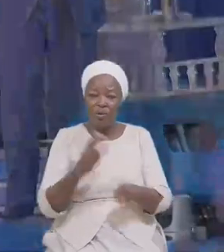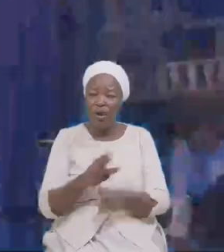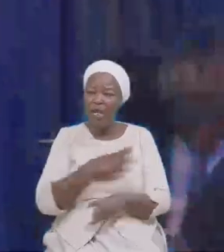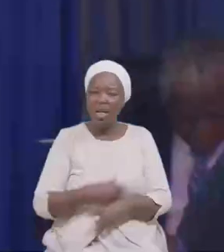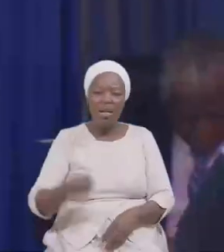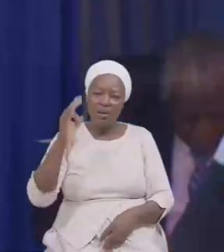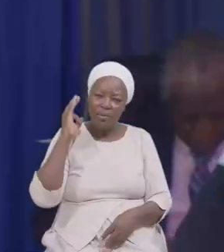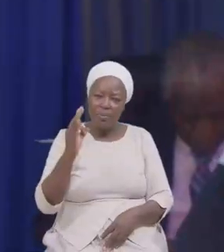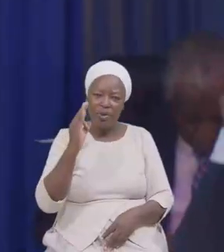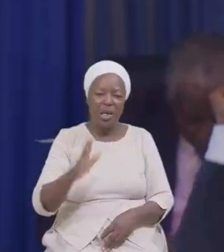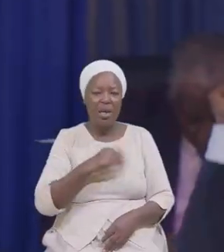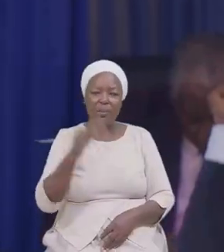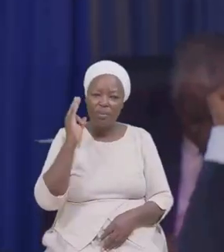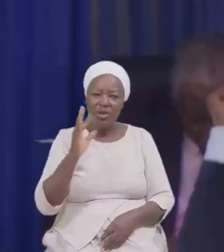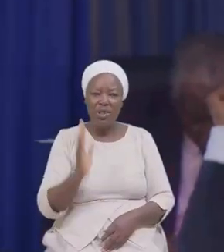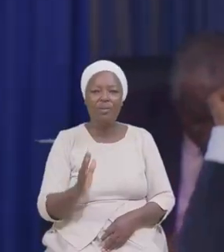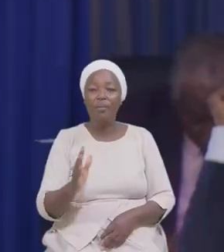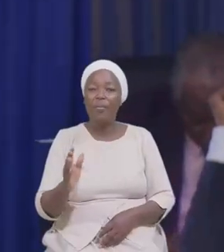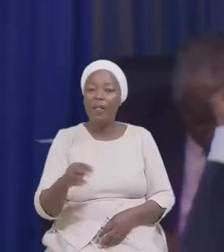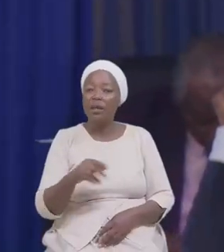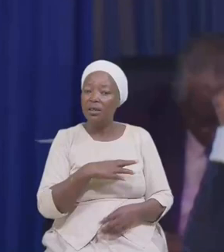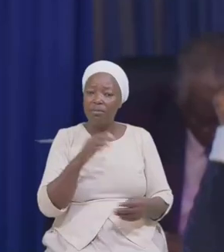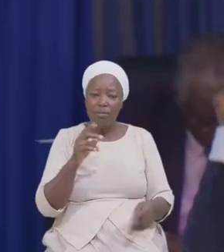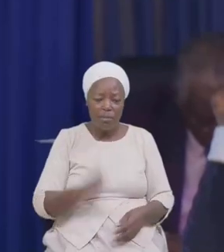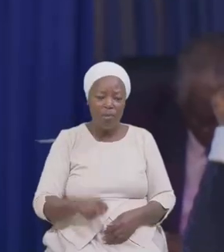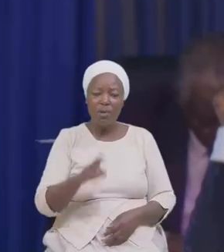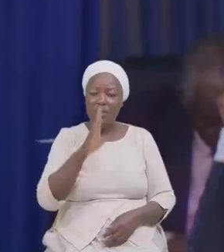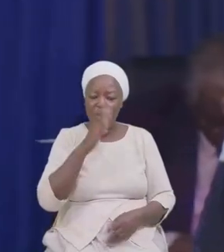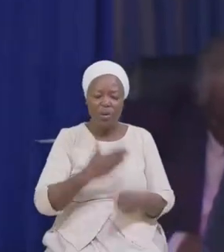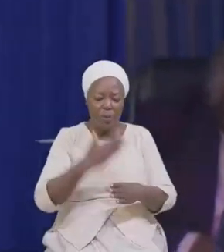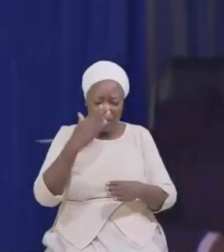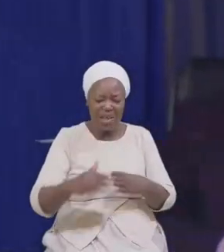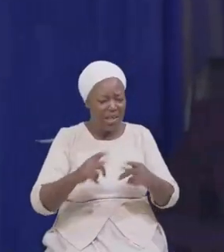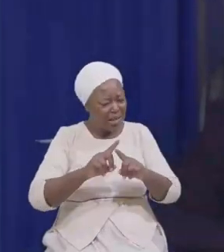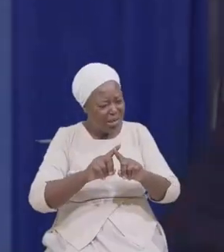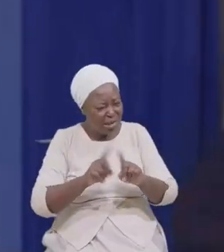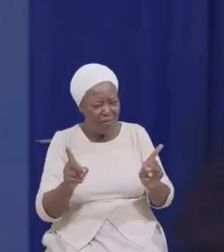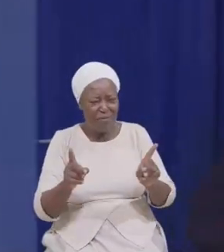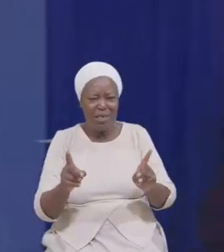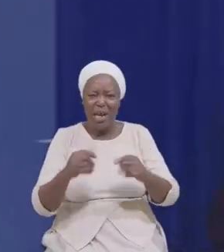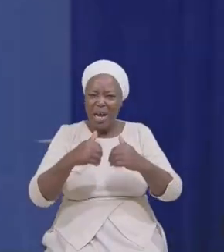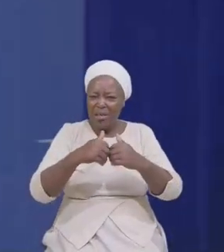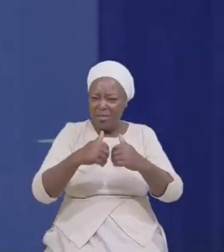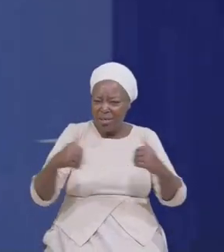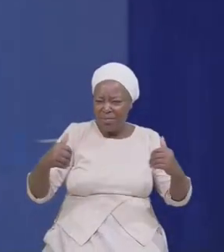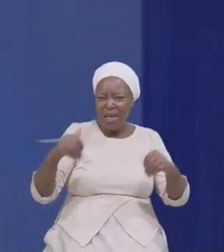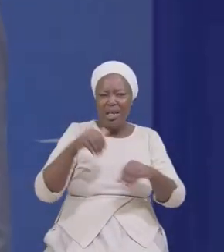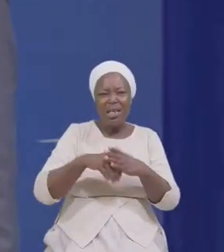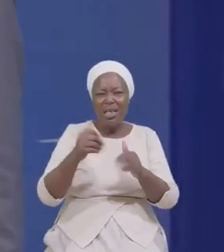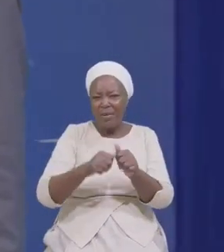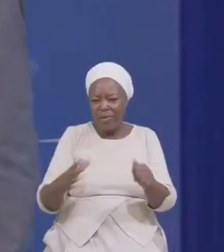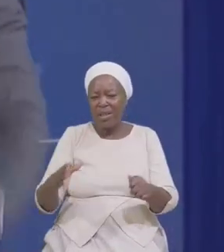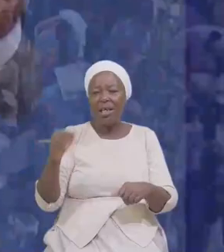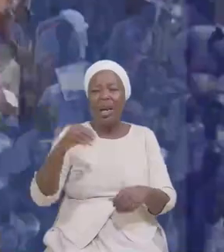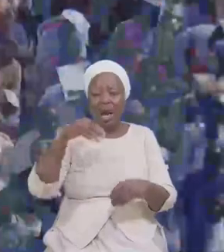Un ministre, un pasteur, un prédicateur doit être totalement différent en toutes choses, extérieurement,